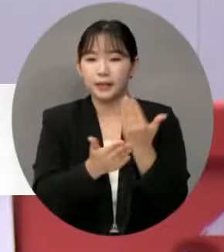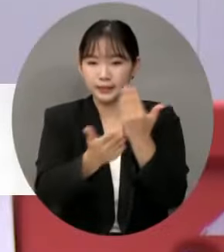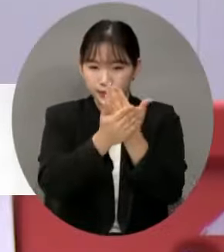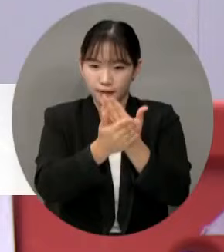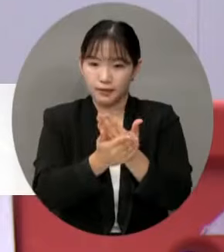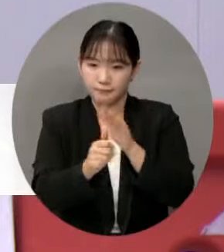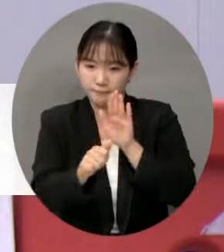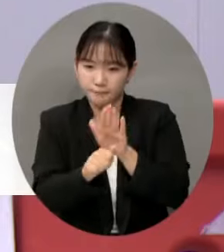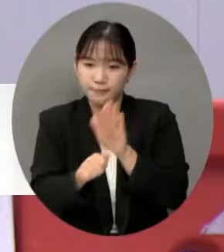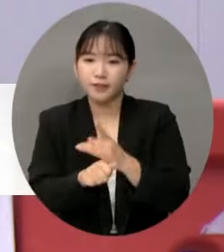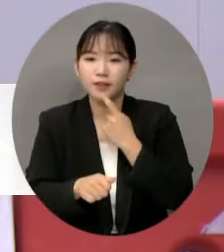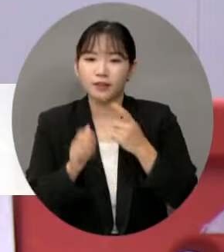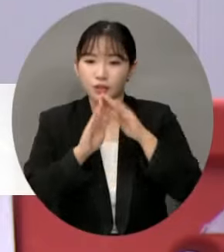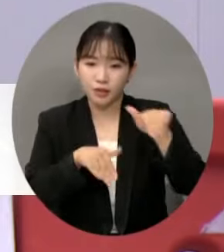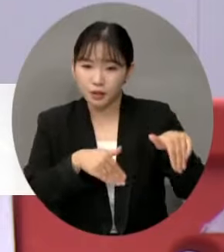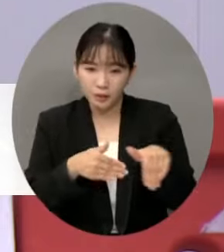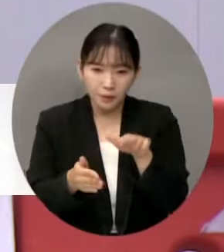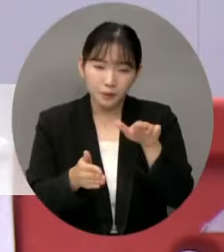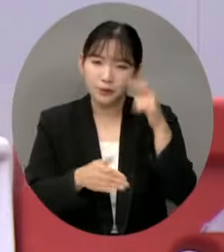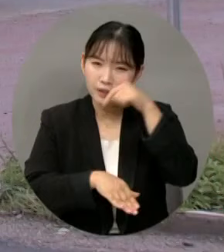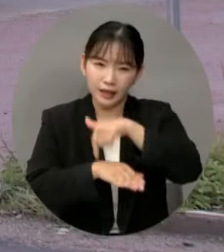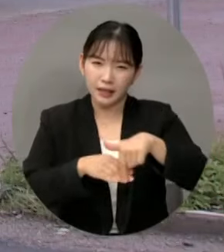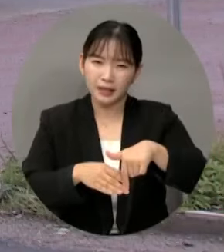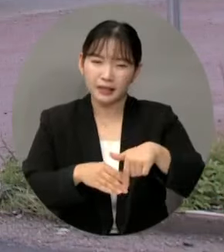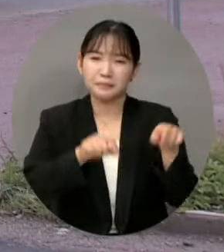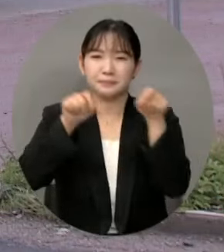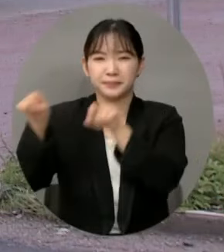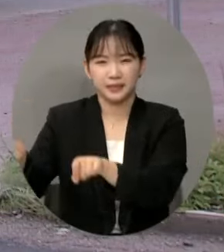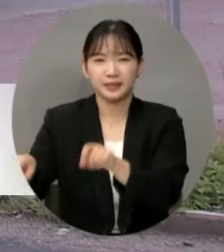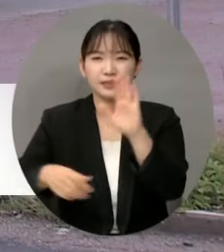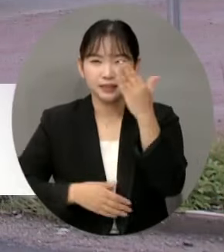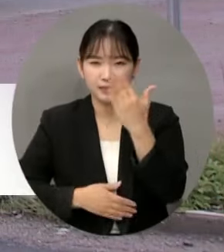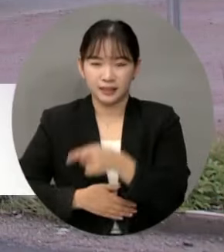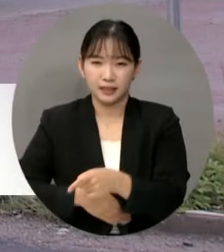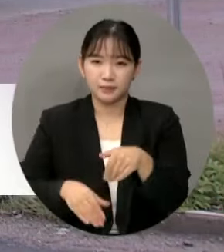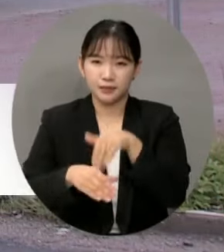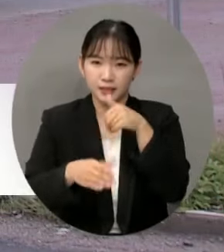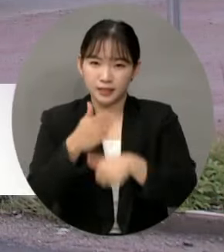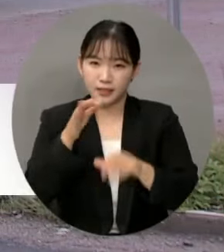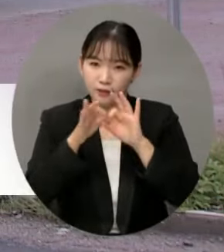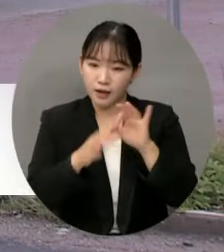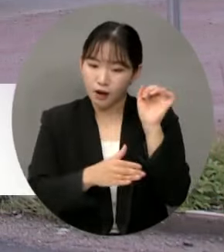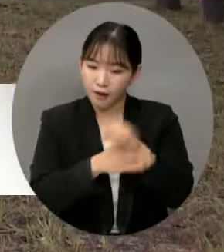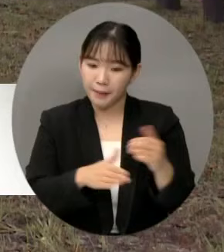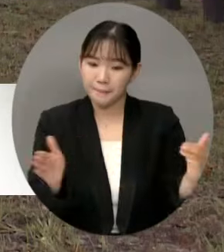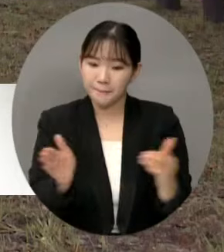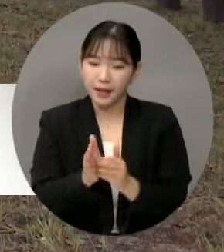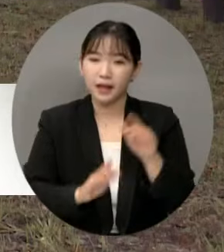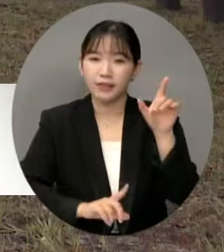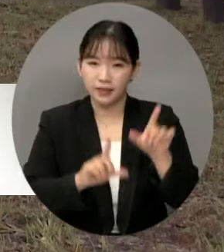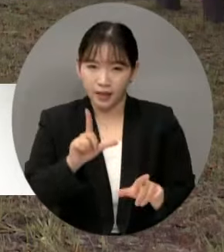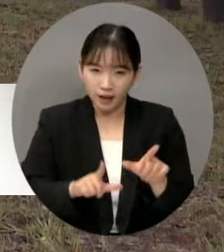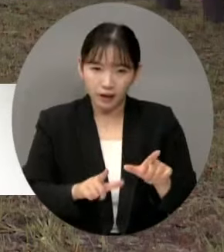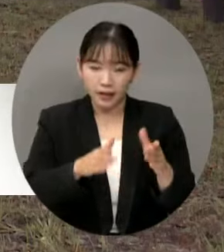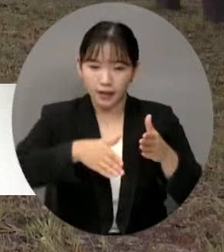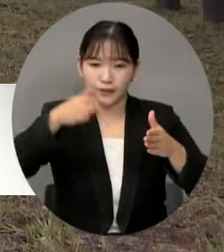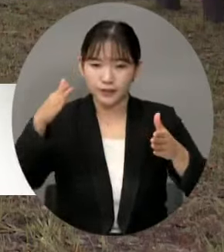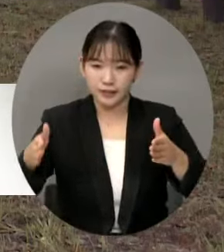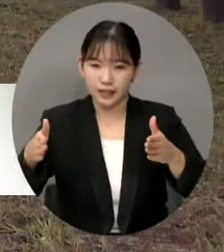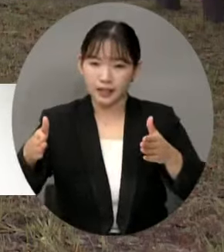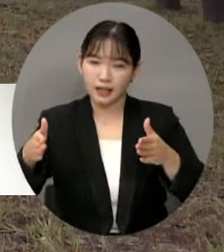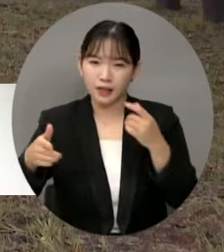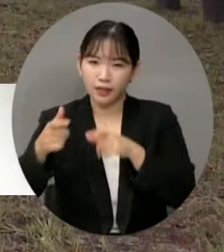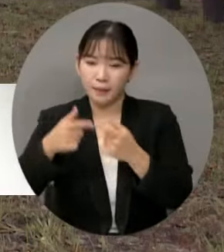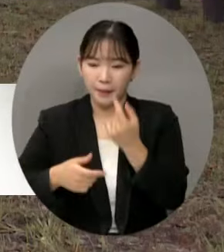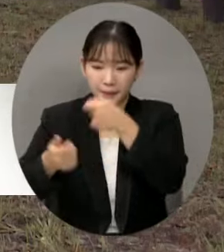세워왔던 전라남도의 계획에는 차질이 불가피한 상황 문화재 관련 인허가 작업이 마무리된 상황에서 연장 기간 단축을